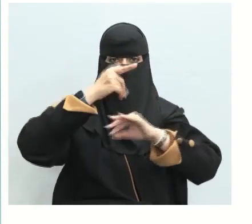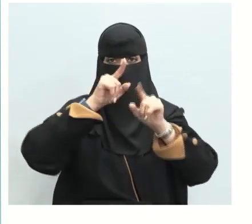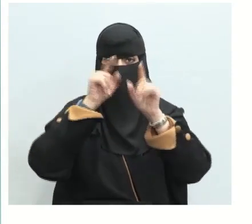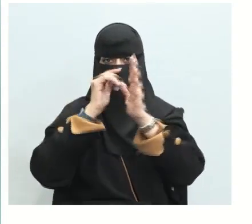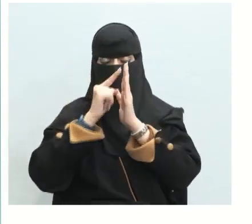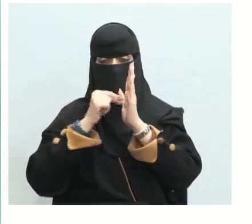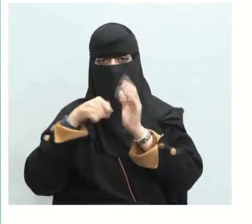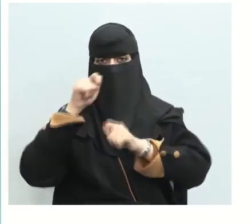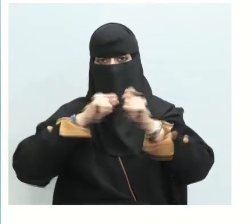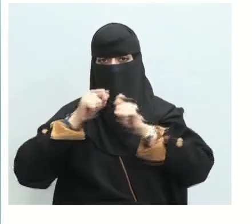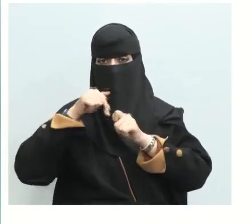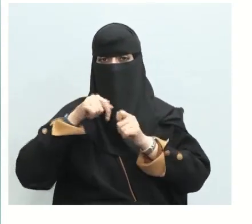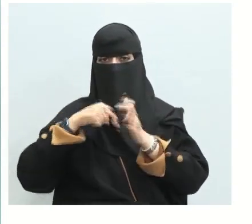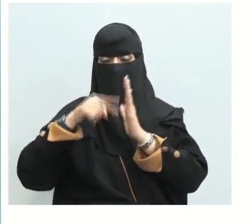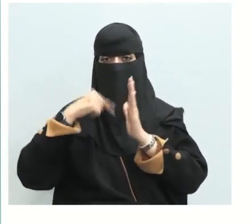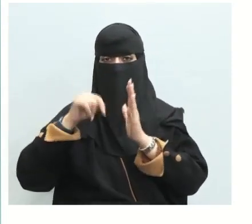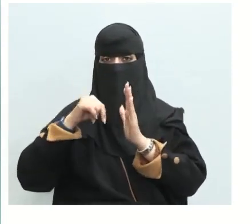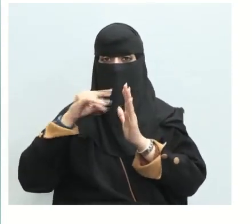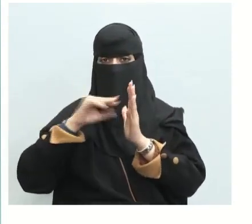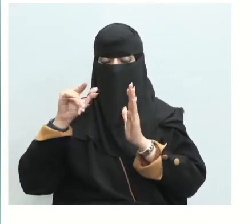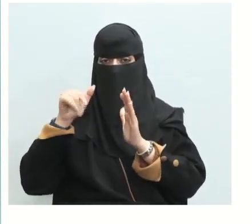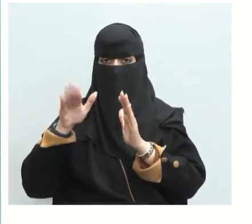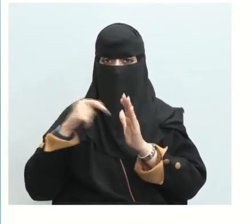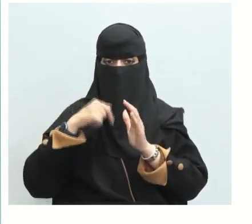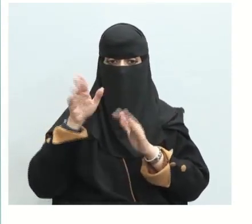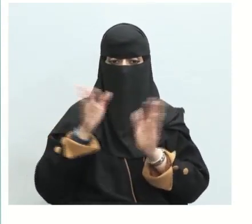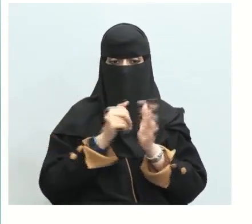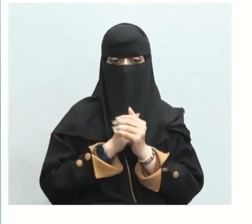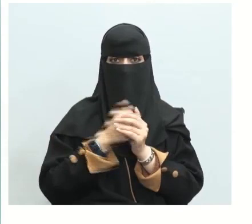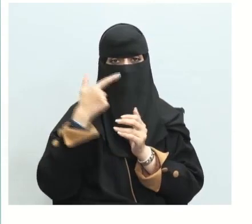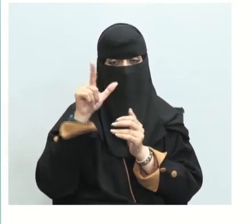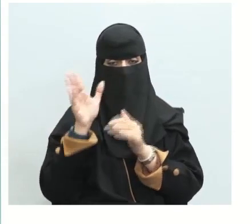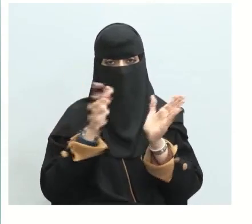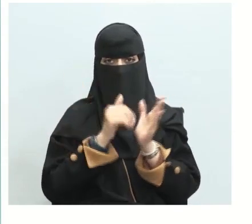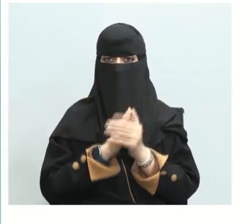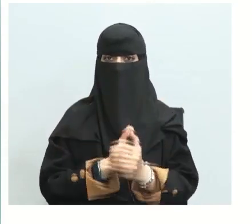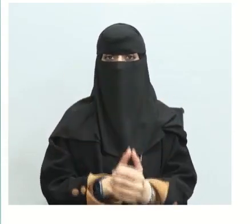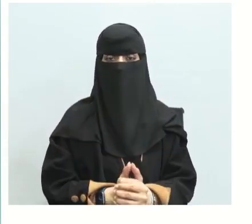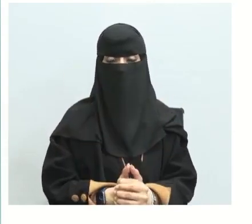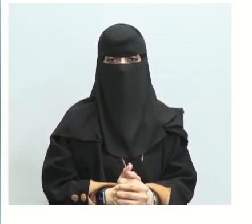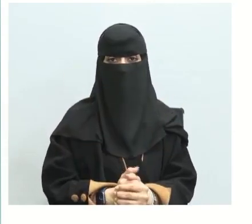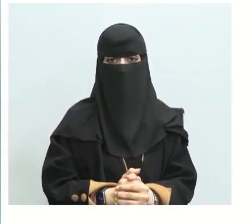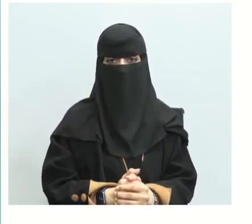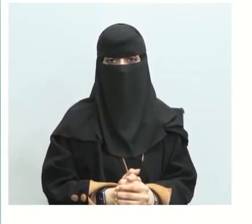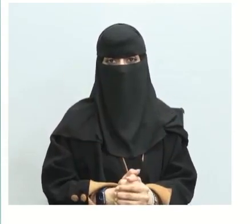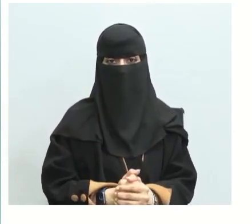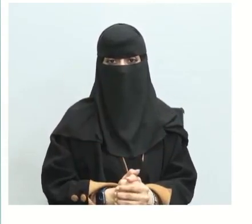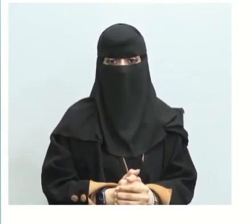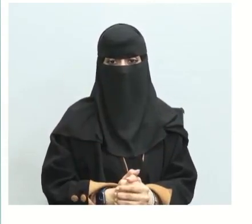المختلفة باستخدام محاكاة الجهاز في مايكروسوفت إيدج. ممتاز، الإجابة